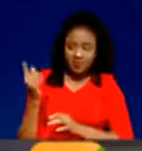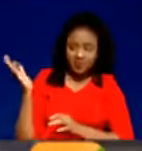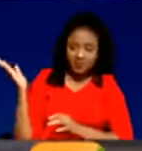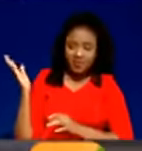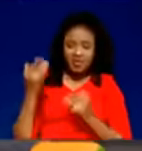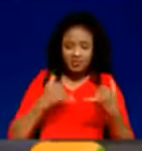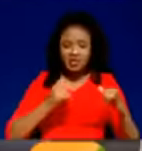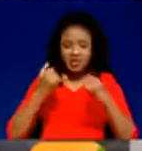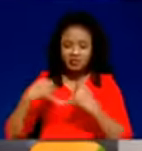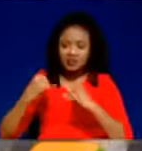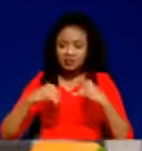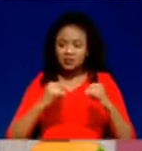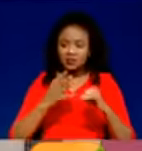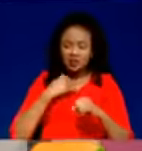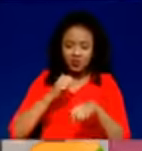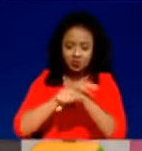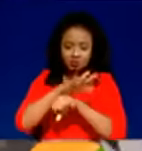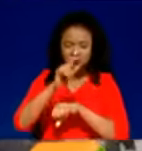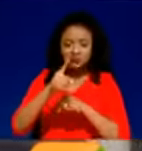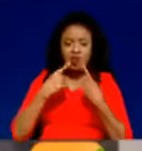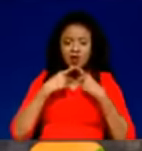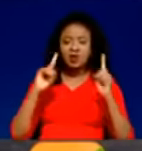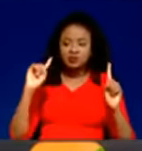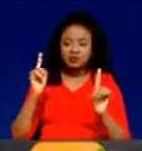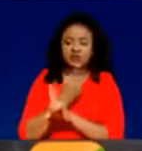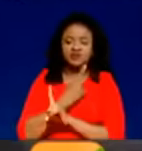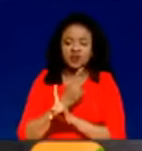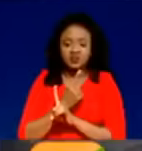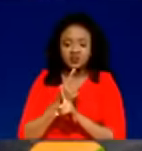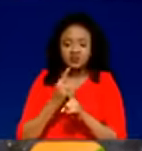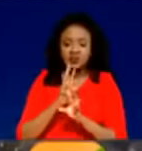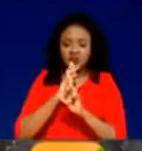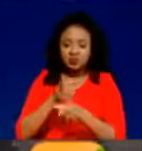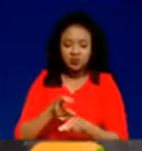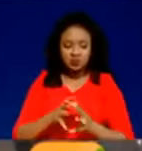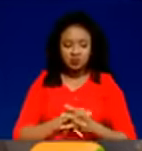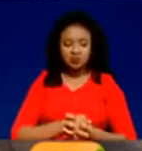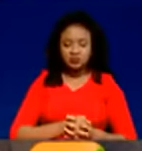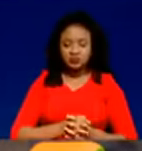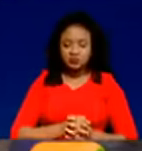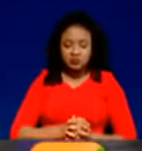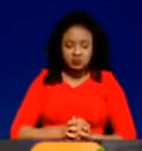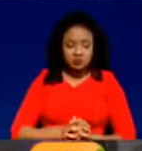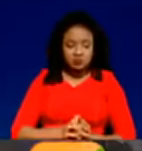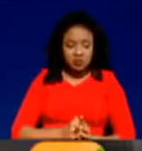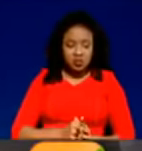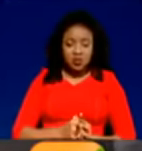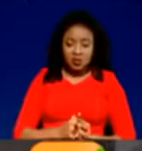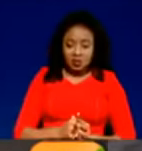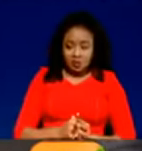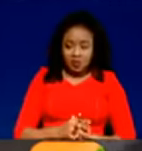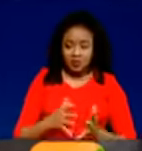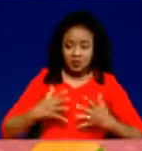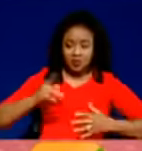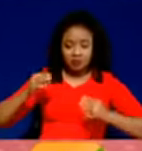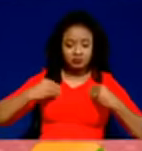ni jaribio la kumshawishi kutangaza matokeo ya uchaguzi kwa njia fulani, madai ambayo maafisa hao